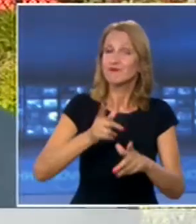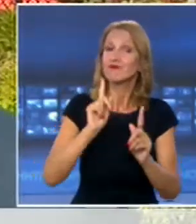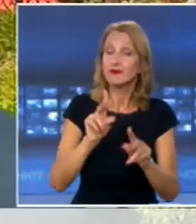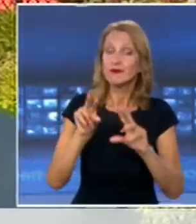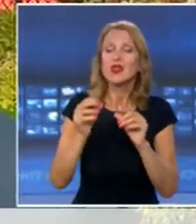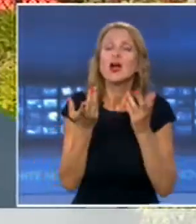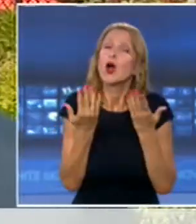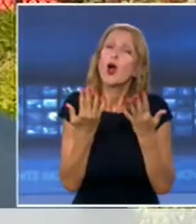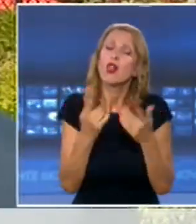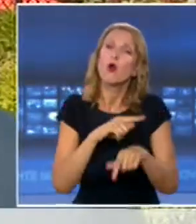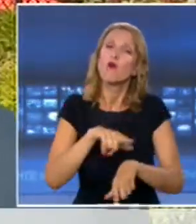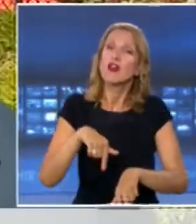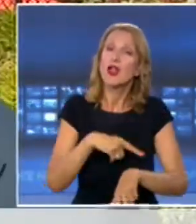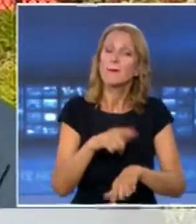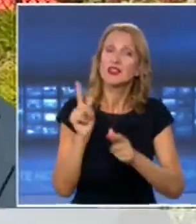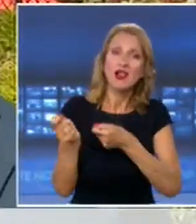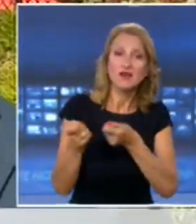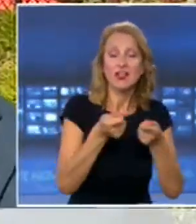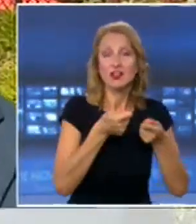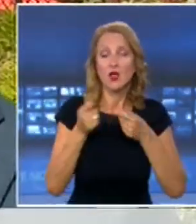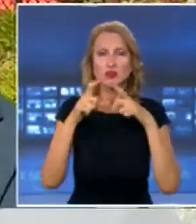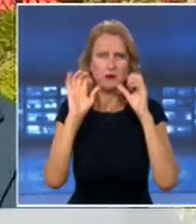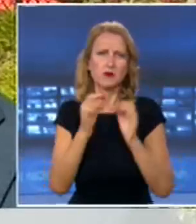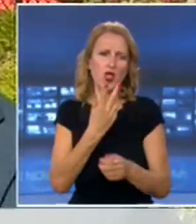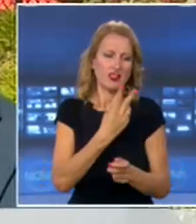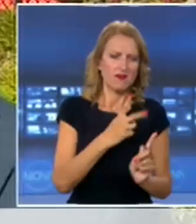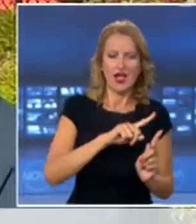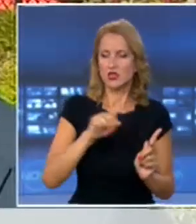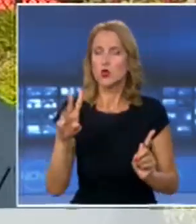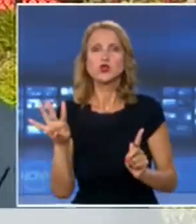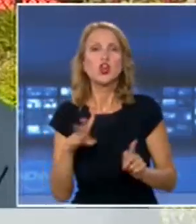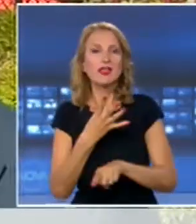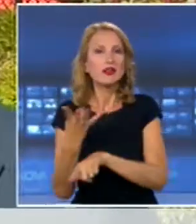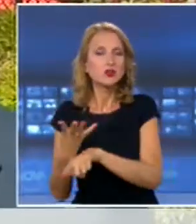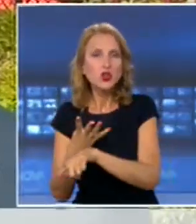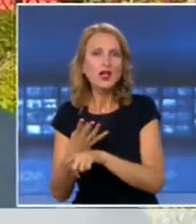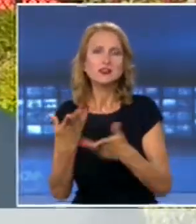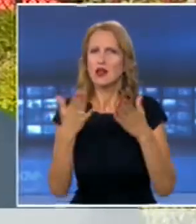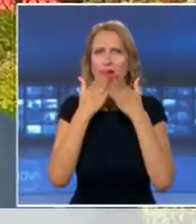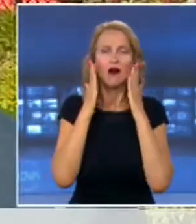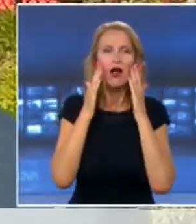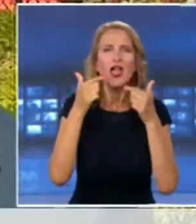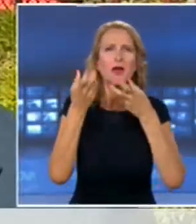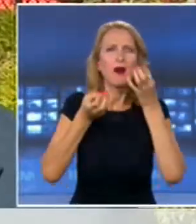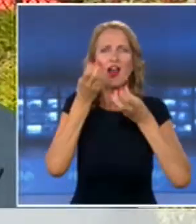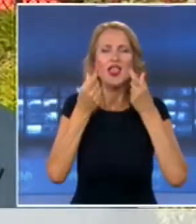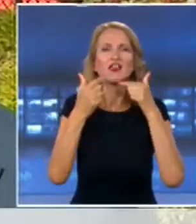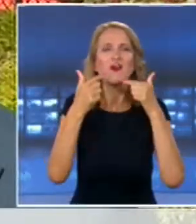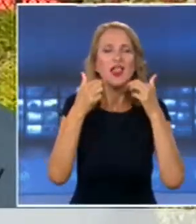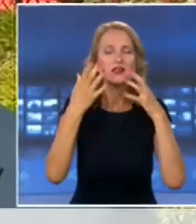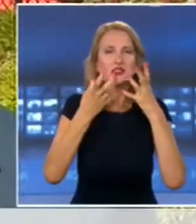колко време да бъде носена, защото след около 2 до 4 часа тя започва да става по-скоро развъдник на инфекции,